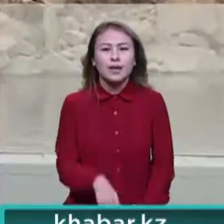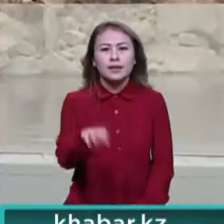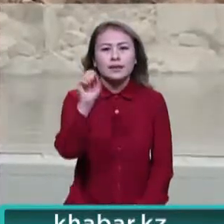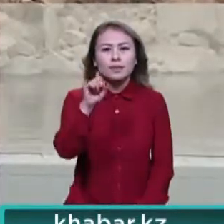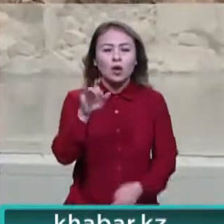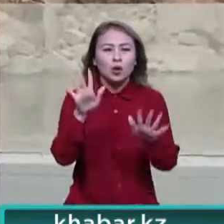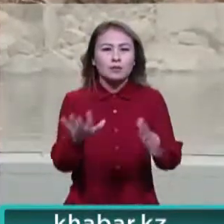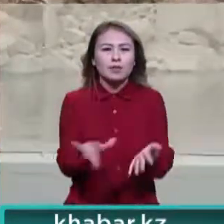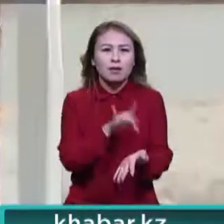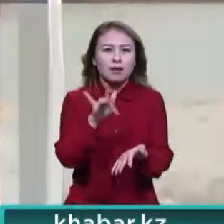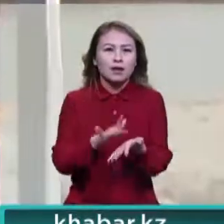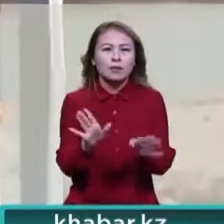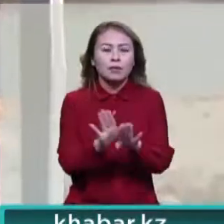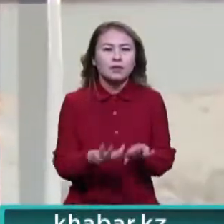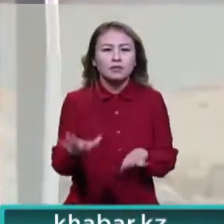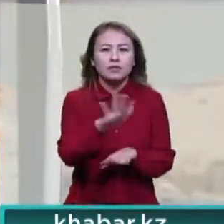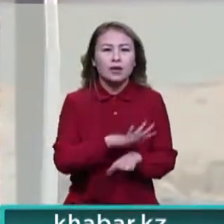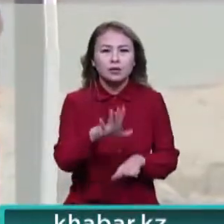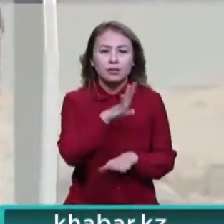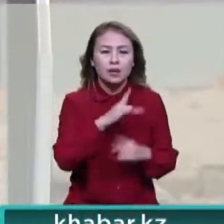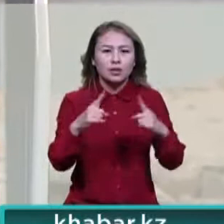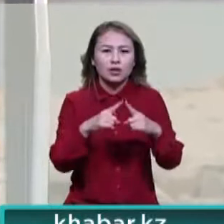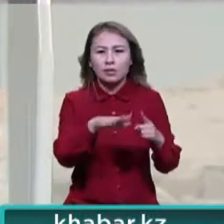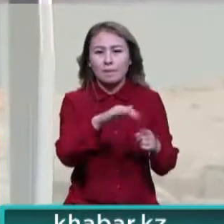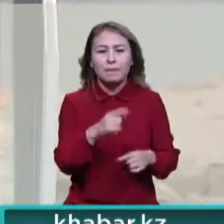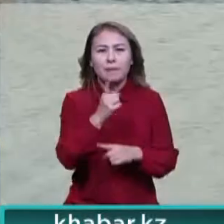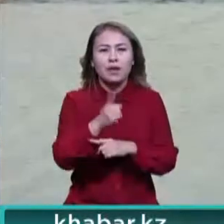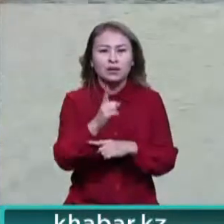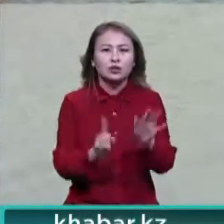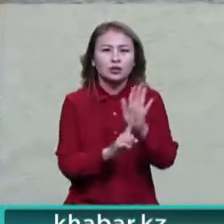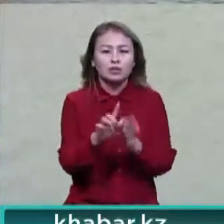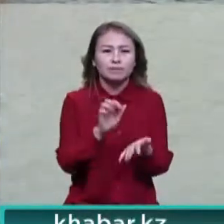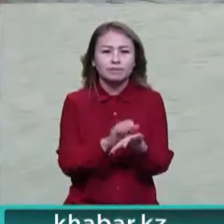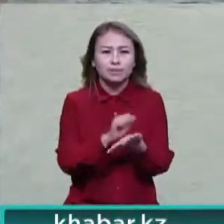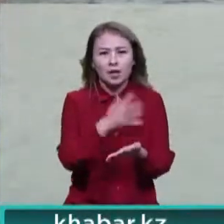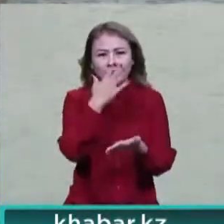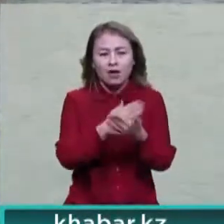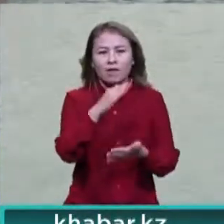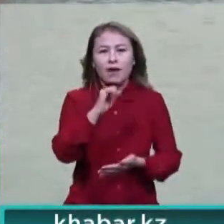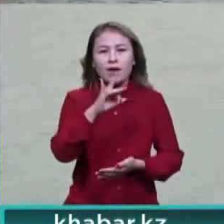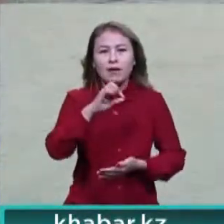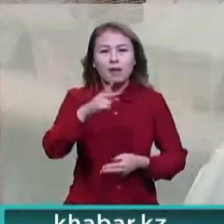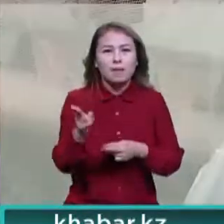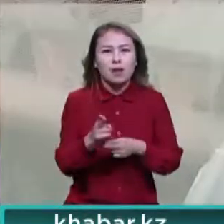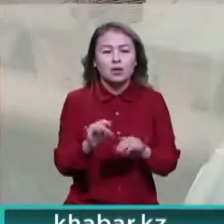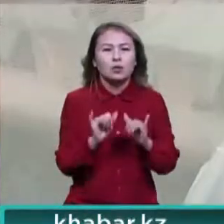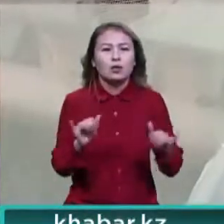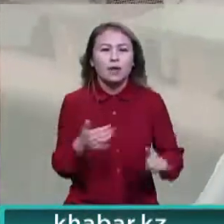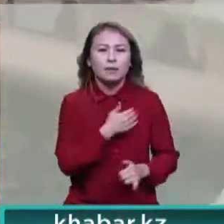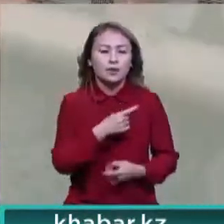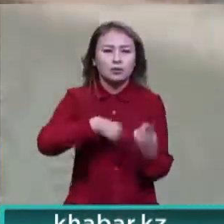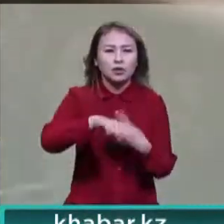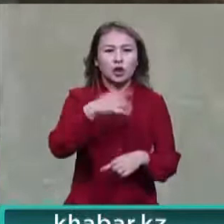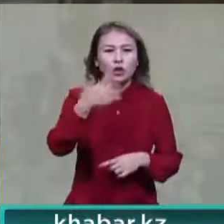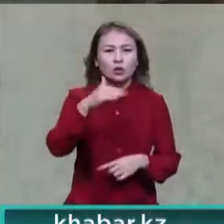Степногорлық Наталья Лащинская былтыр шахар іргесінен шағын көлшікті жалғалып, биыл балық шаруашылығын бастады. Бұйыртса, форель балығын көбейтпек. Кәсіпкер әзірге жылына 50 тонна